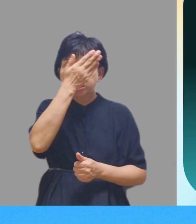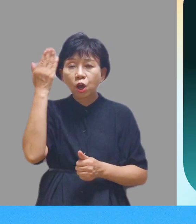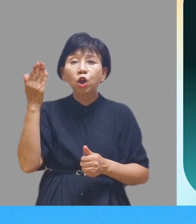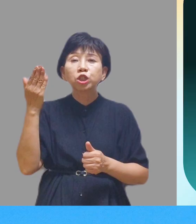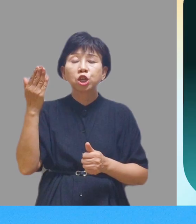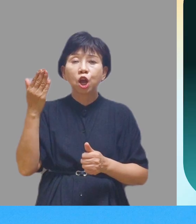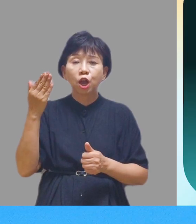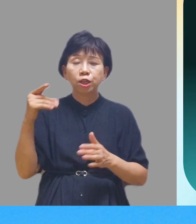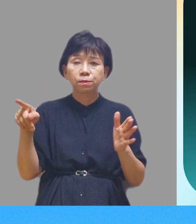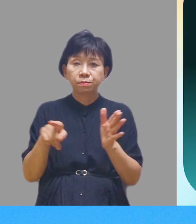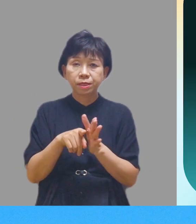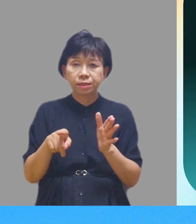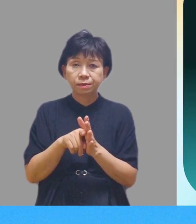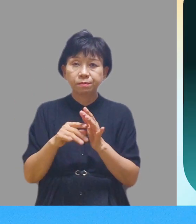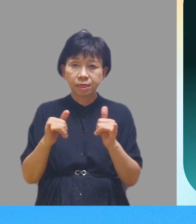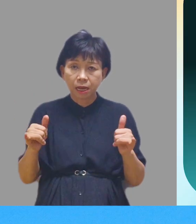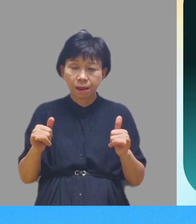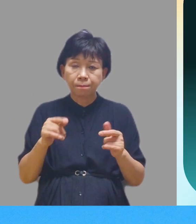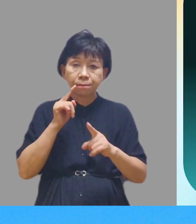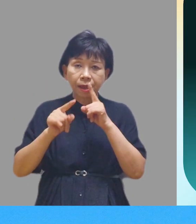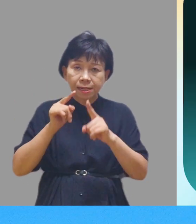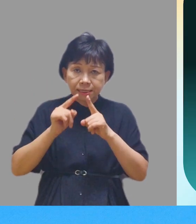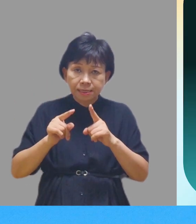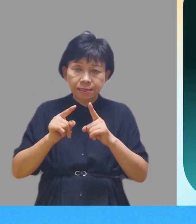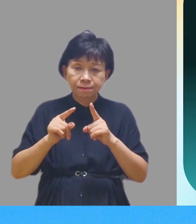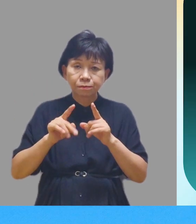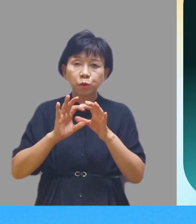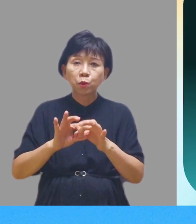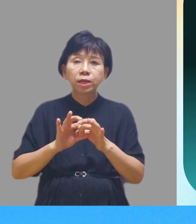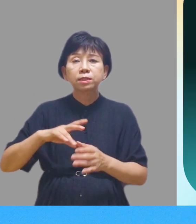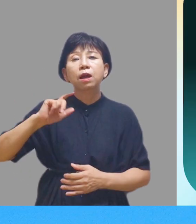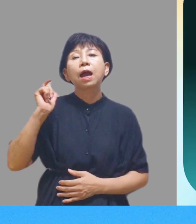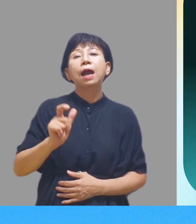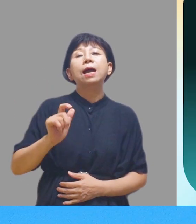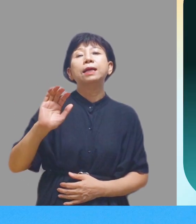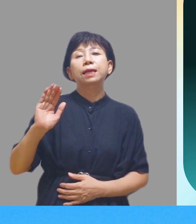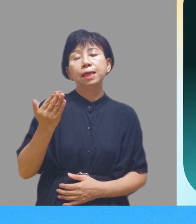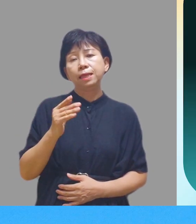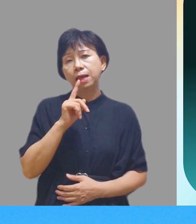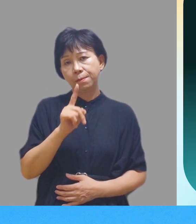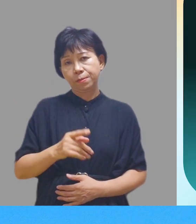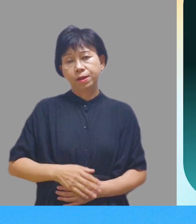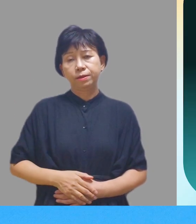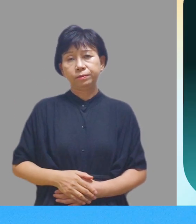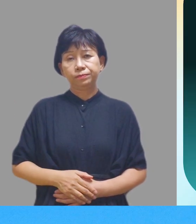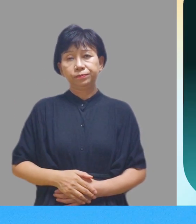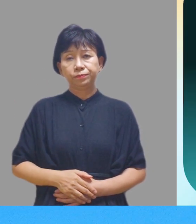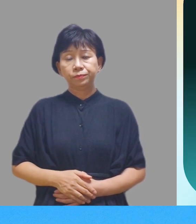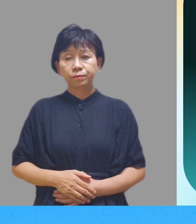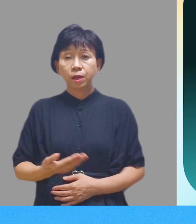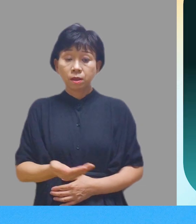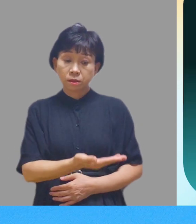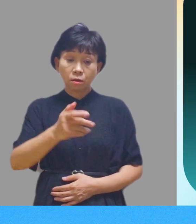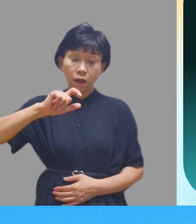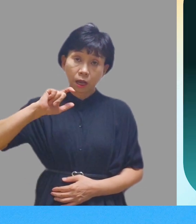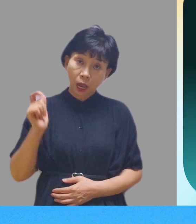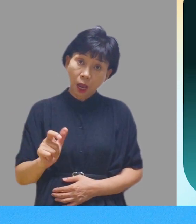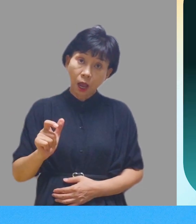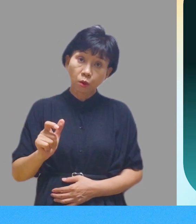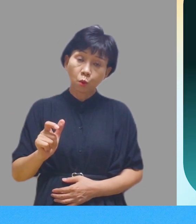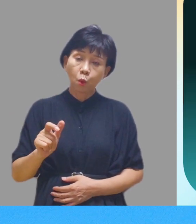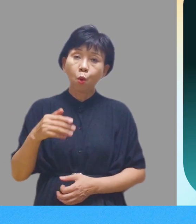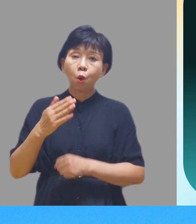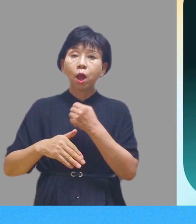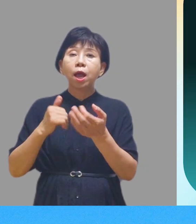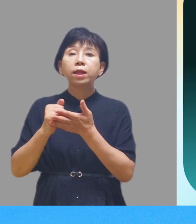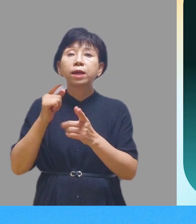핵심을 말씀과 강함으로 이야기하고 있습니다. 그리고 여기서 너희가 강하고 하나님의